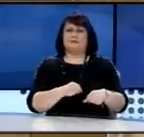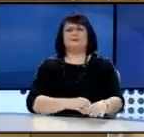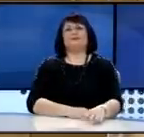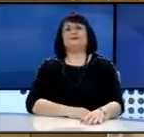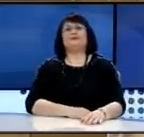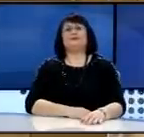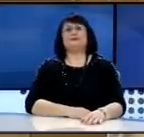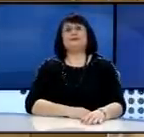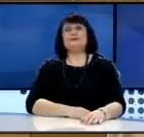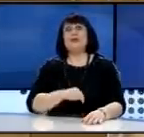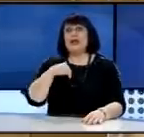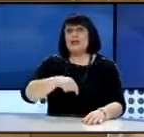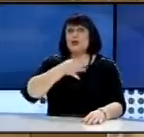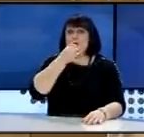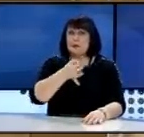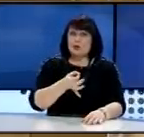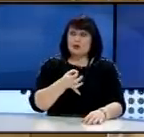Να σημειώσω όμως εδώ